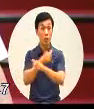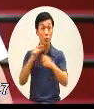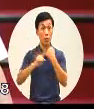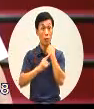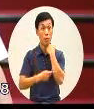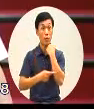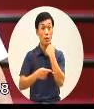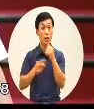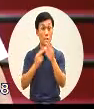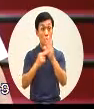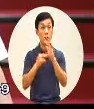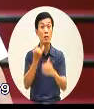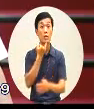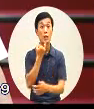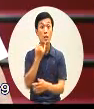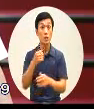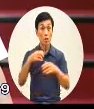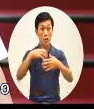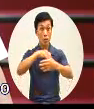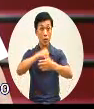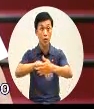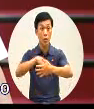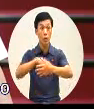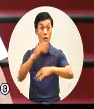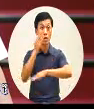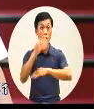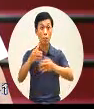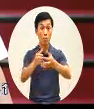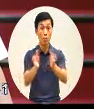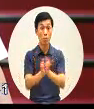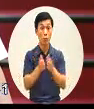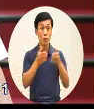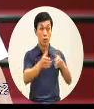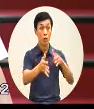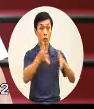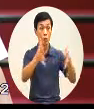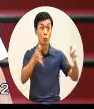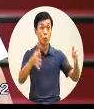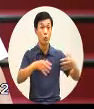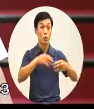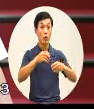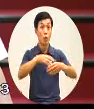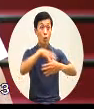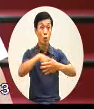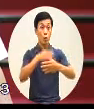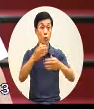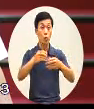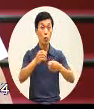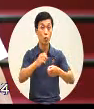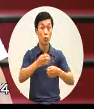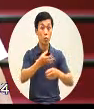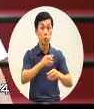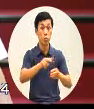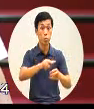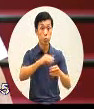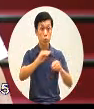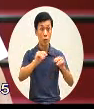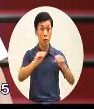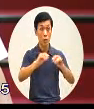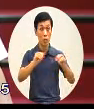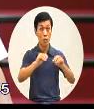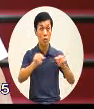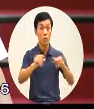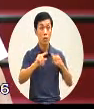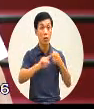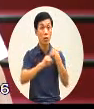吼。啊，我们在内政部里面都市计划容积移转实施办法九之一条里面写的那么清楚，这个网